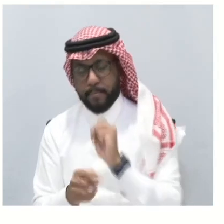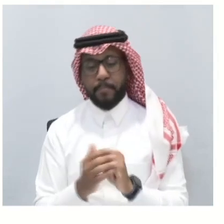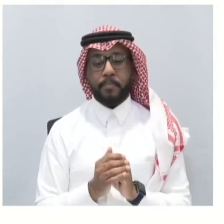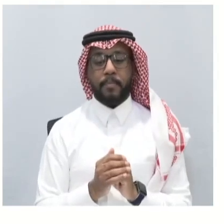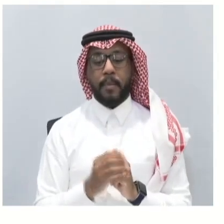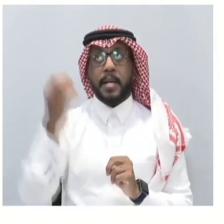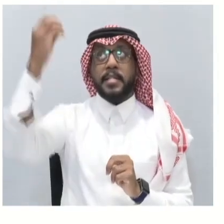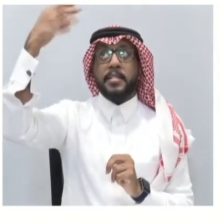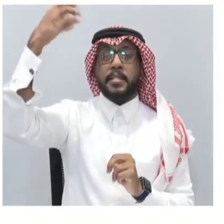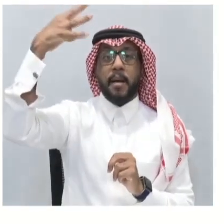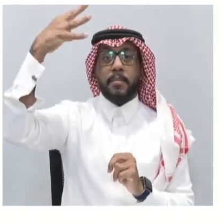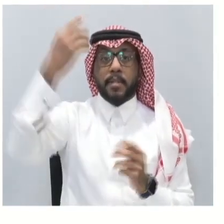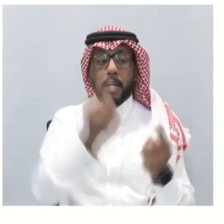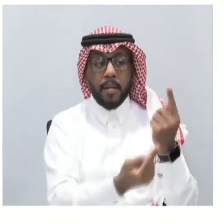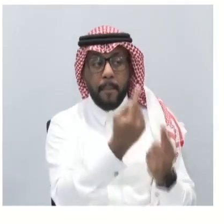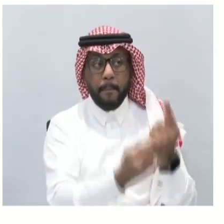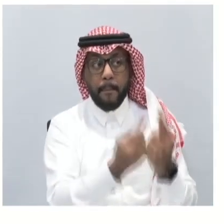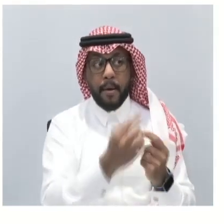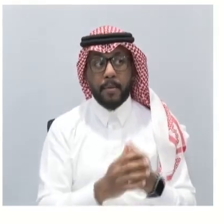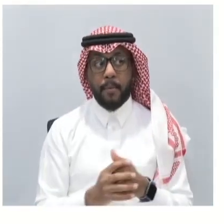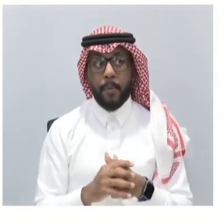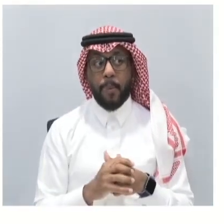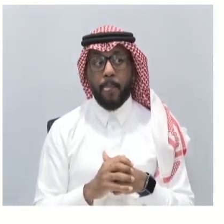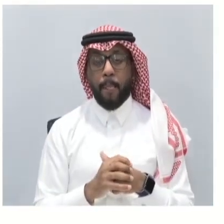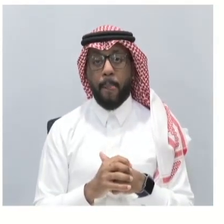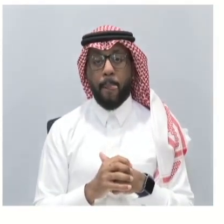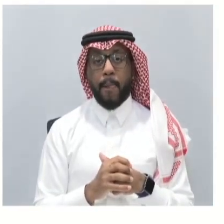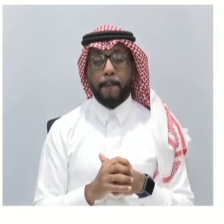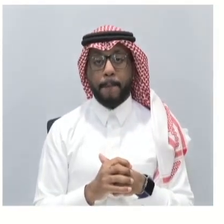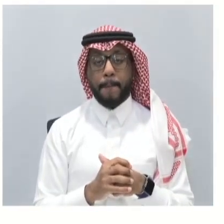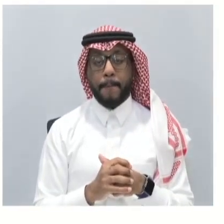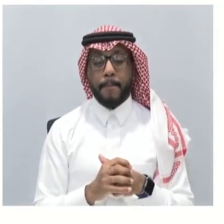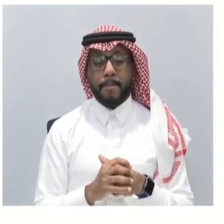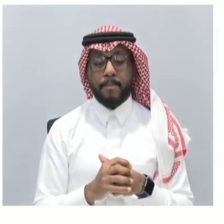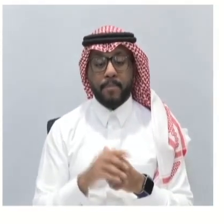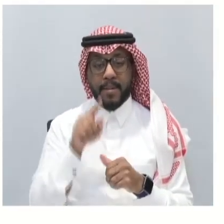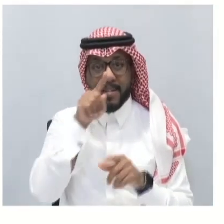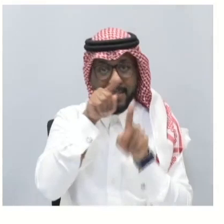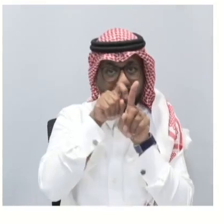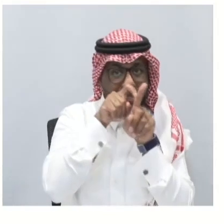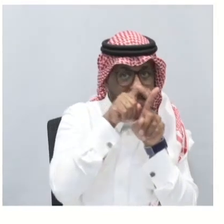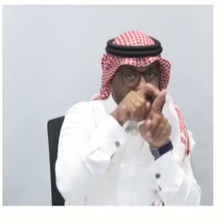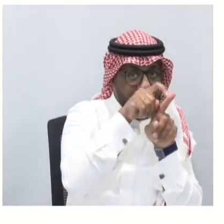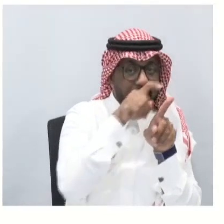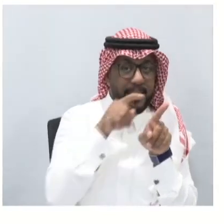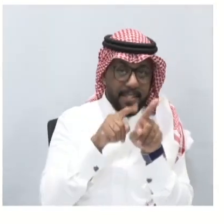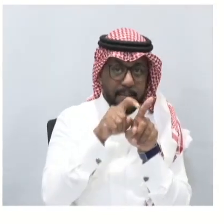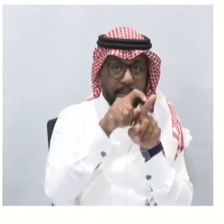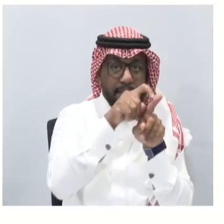ايش نبات وعندي جراده تاكل نبات بنخليها على شريط